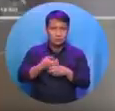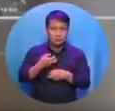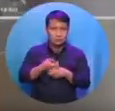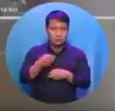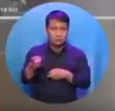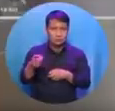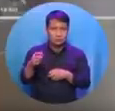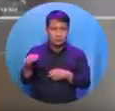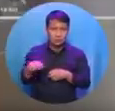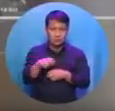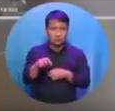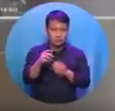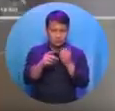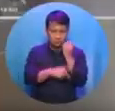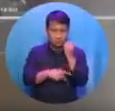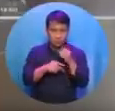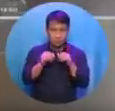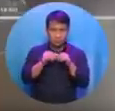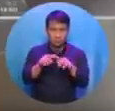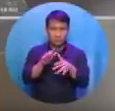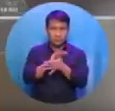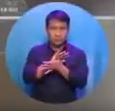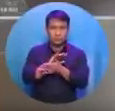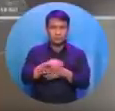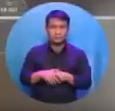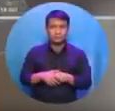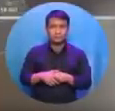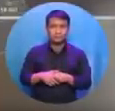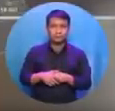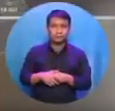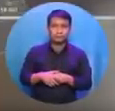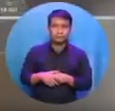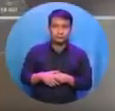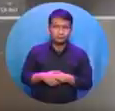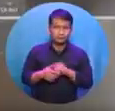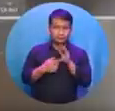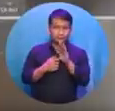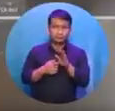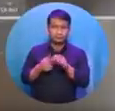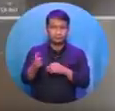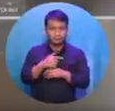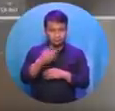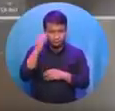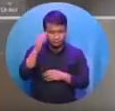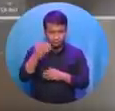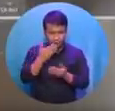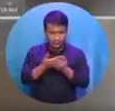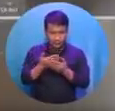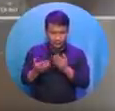Pahirapan ang biyahe sa probinsya dahil sa pandemic. Ayan. Sir Jomar, magandang tanghali po.